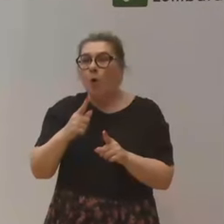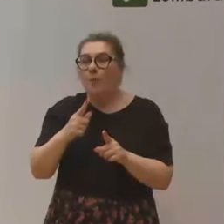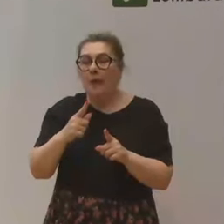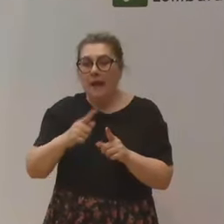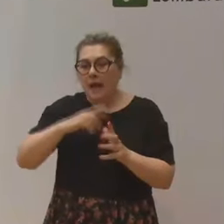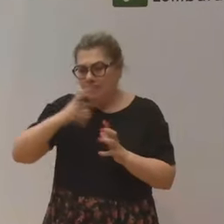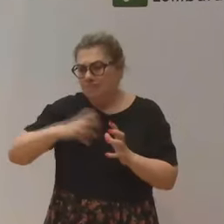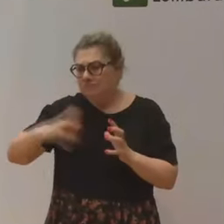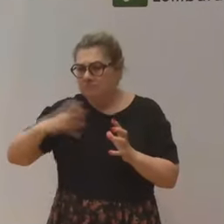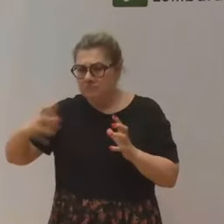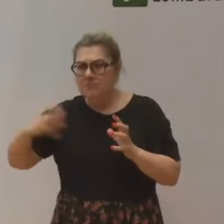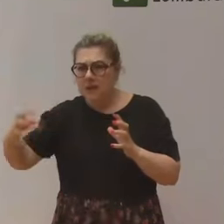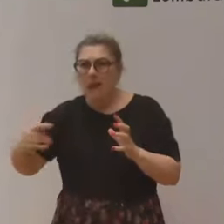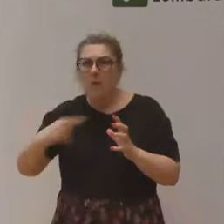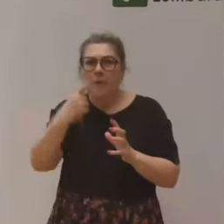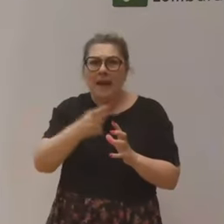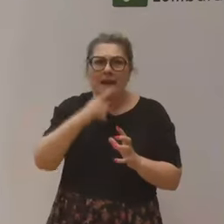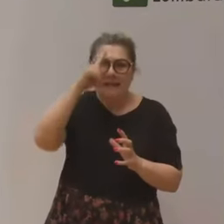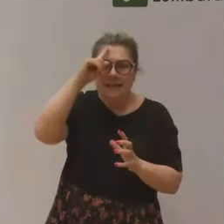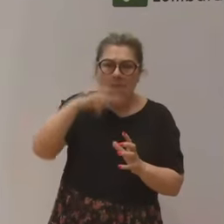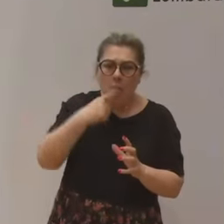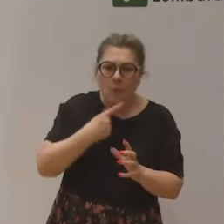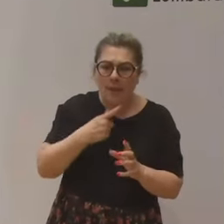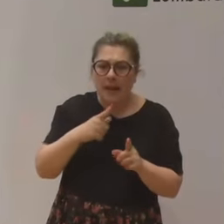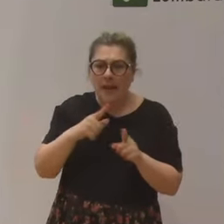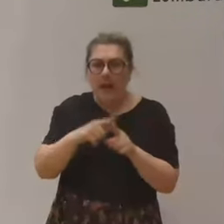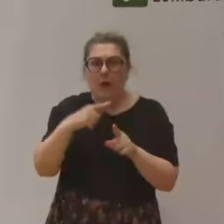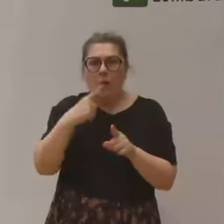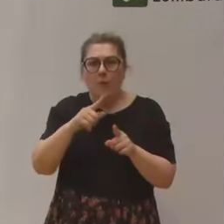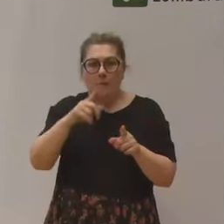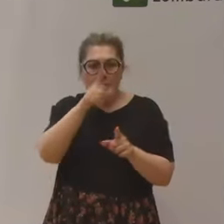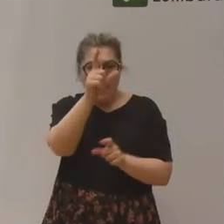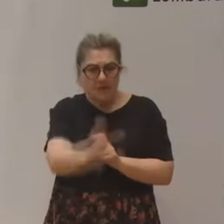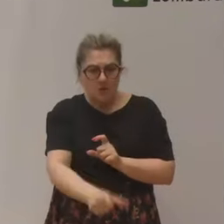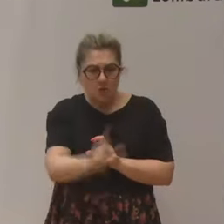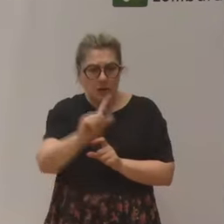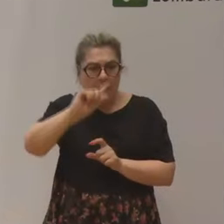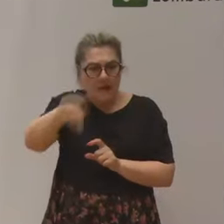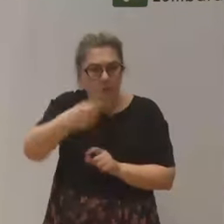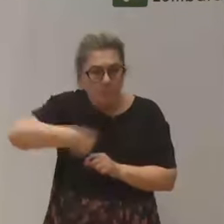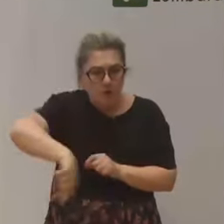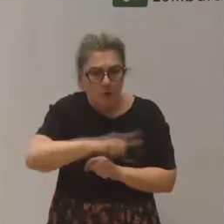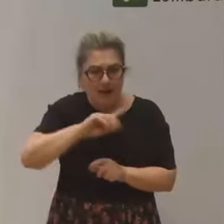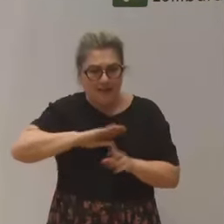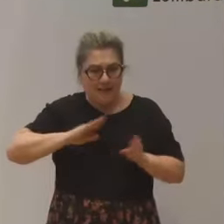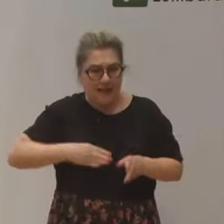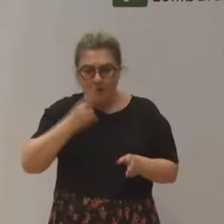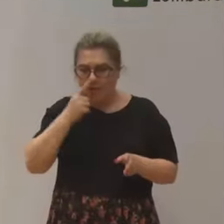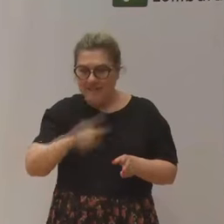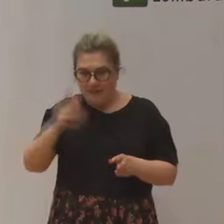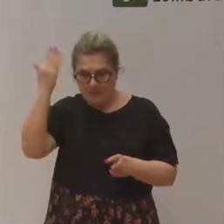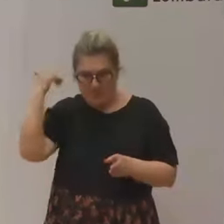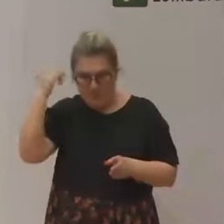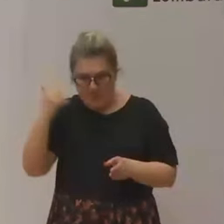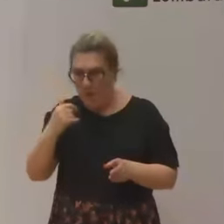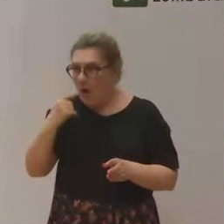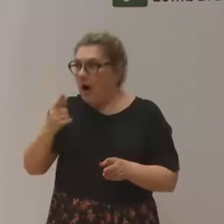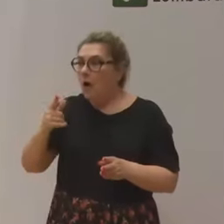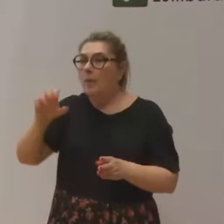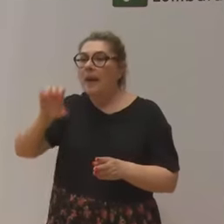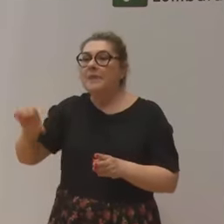nel candidare, lasciatemi usare questo termine, una persona per il dopo di noi, come ad esempio le dinamiche, lo ricordava prima